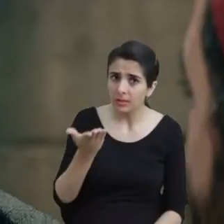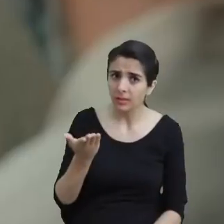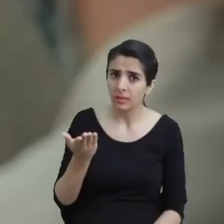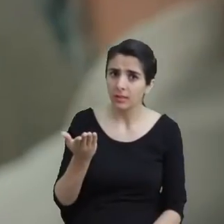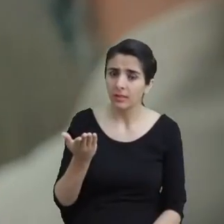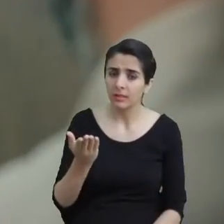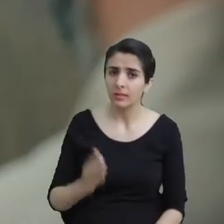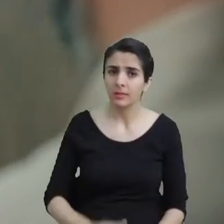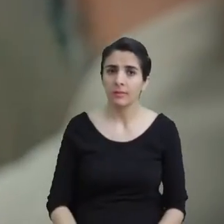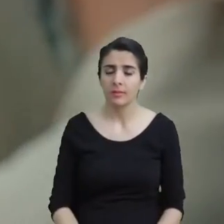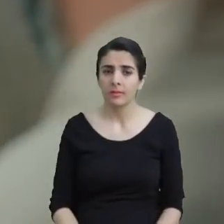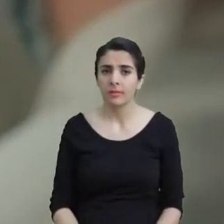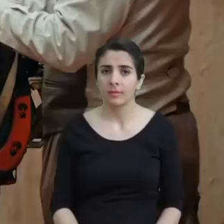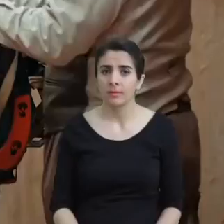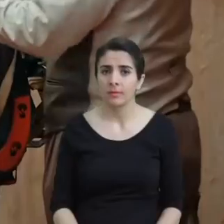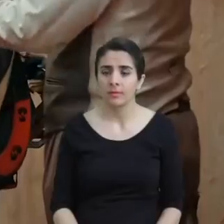Bildin mi?